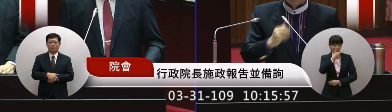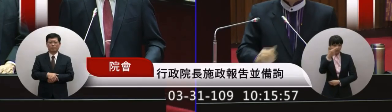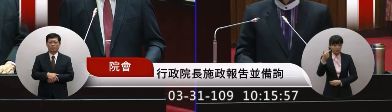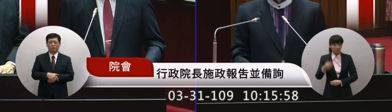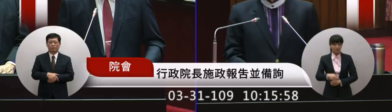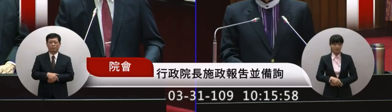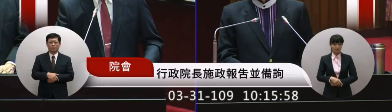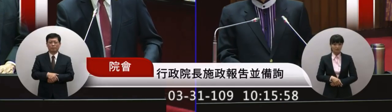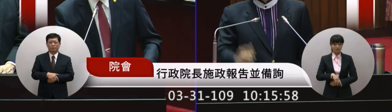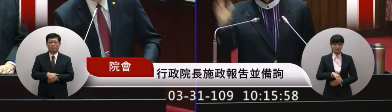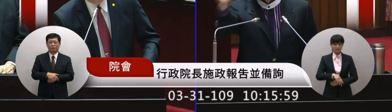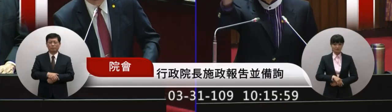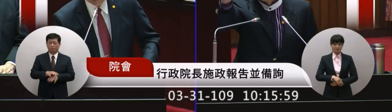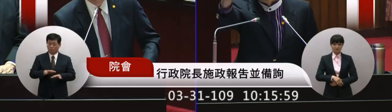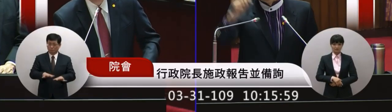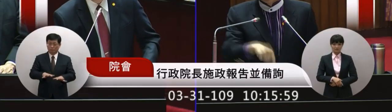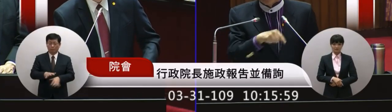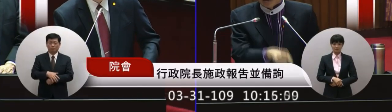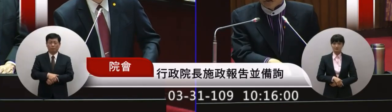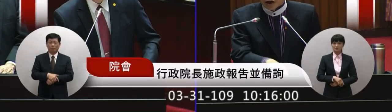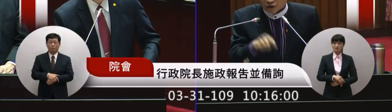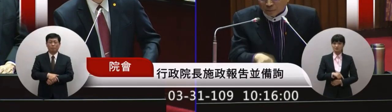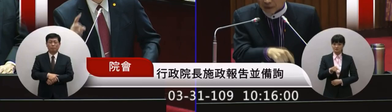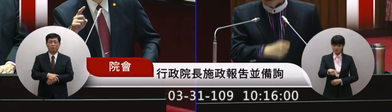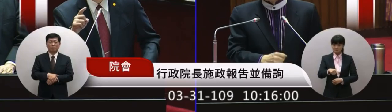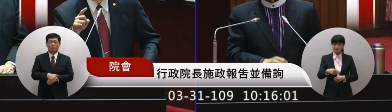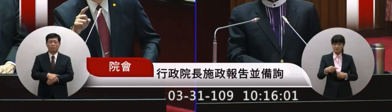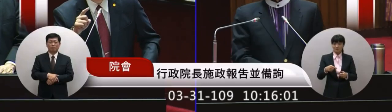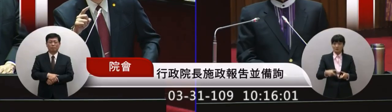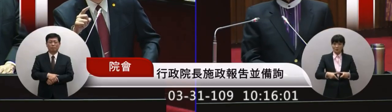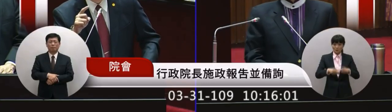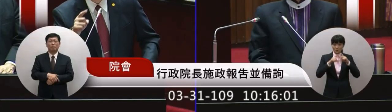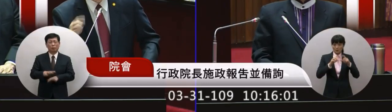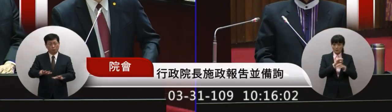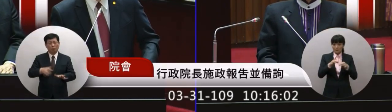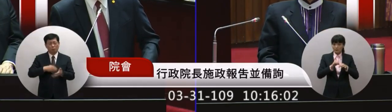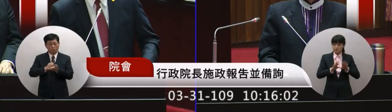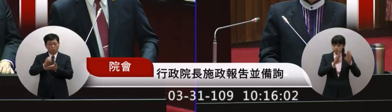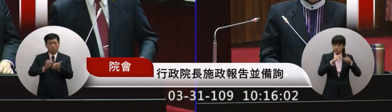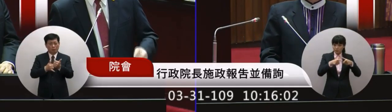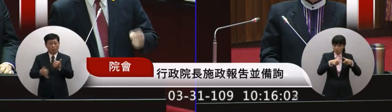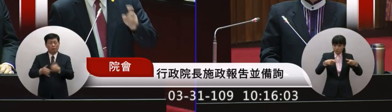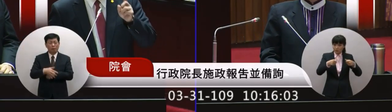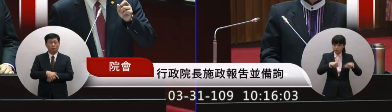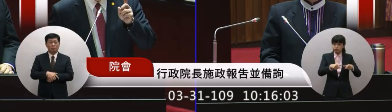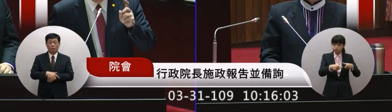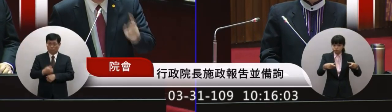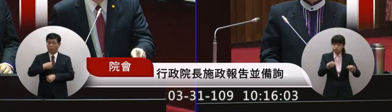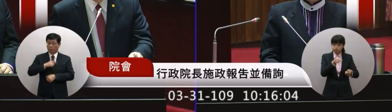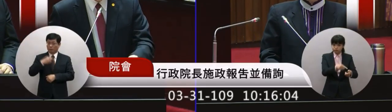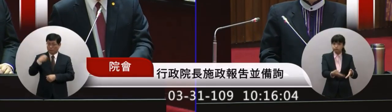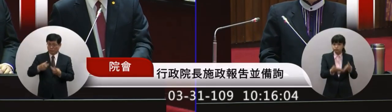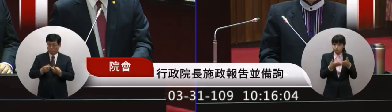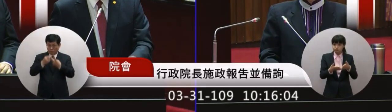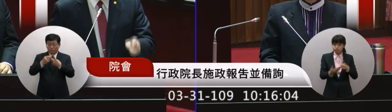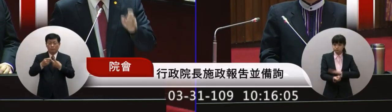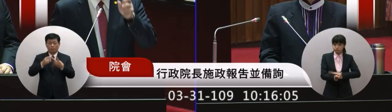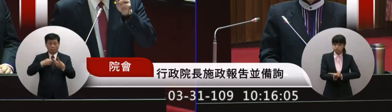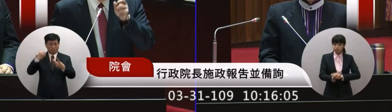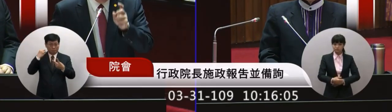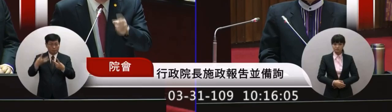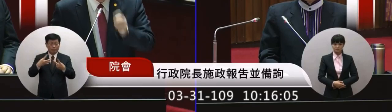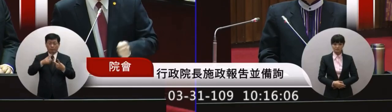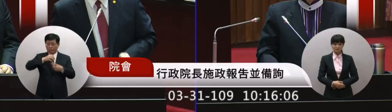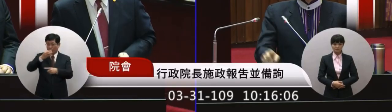疫情会过， 所以讲 五月份未过，所以振兴券用未到啊。 我甲委员报告嘛，所以讲，阮阁推出一个叫